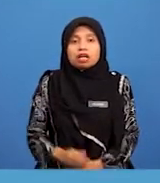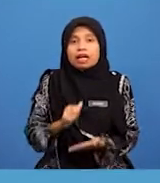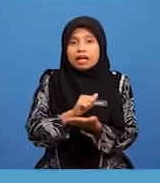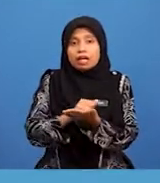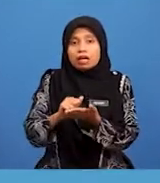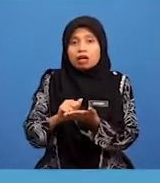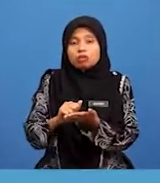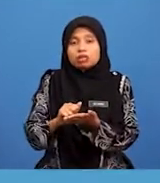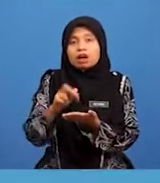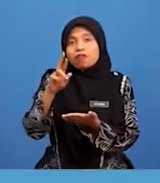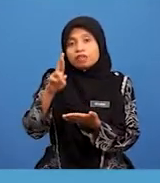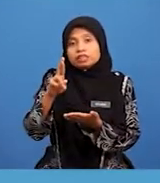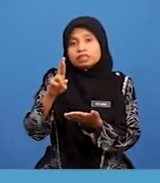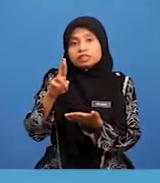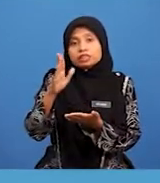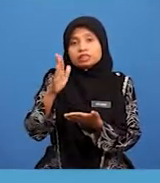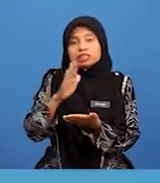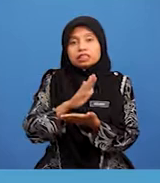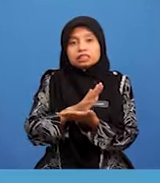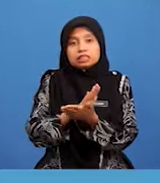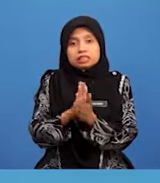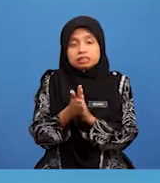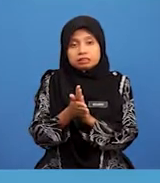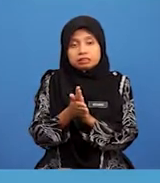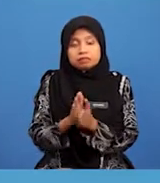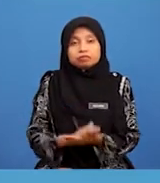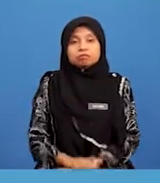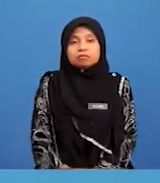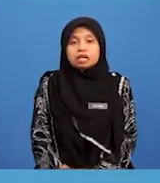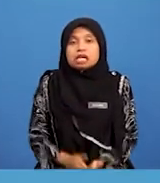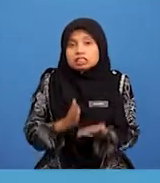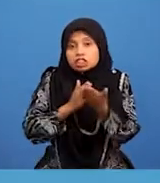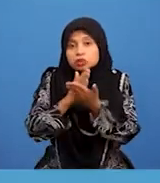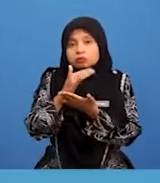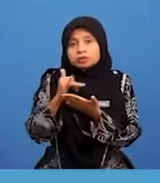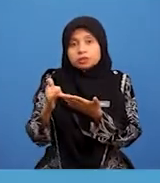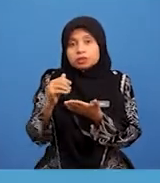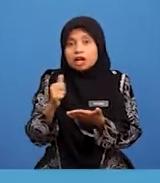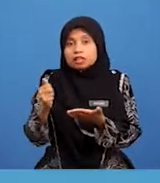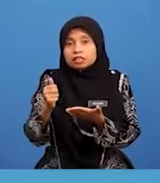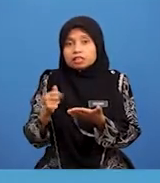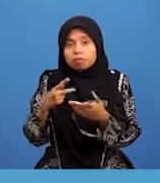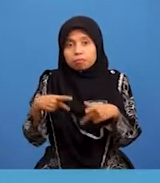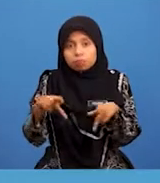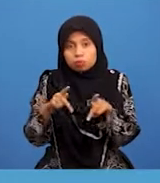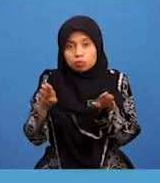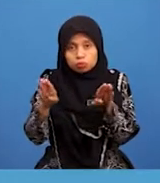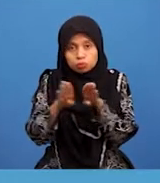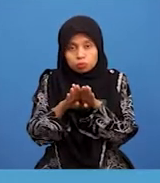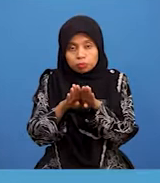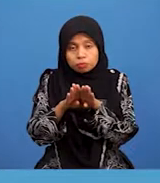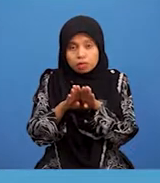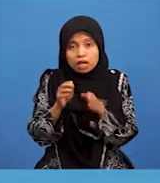akan didebitkan dan akaun aset akan dikreditkan. Seterusnya, anda perlu menutup akaun semasa